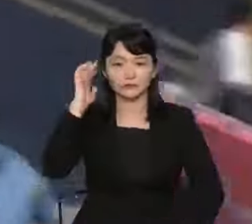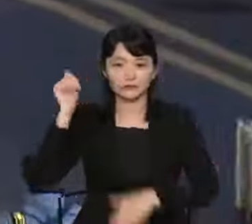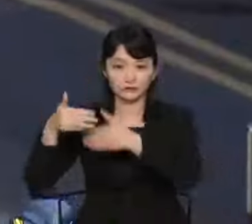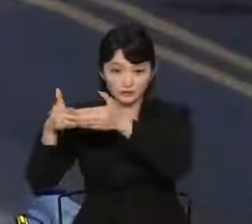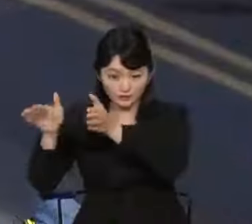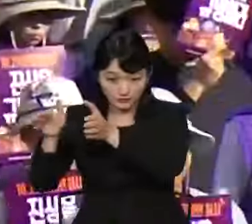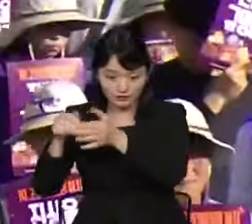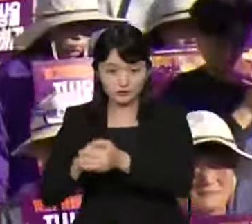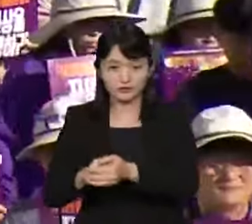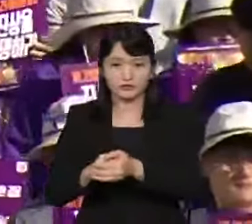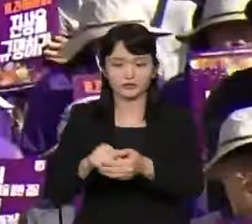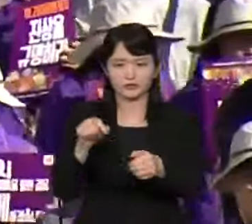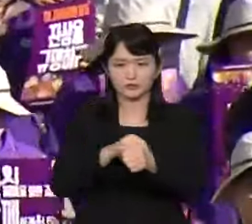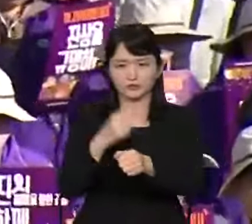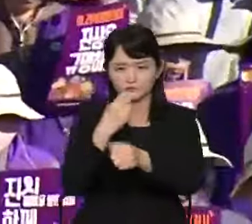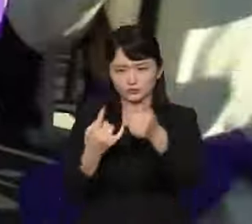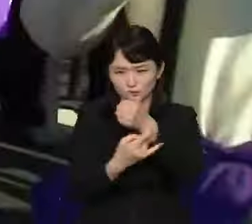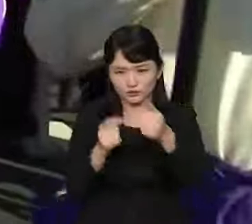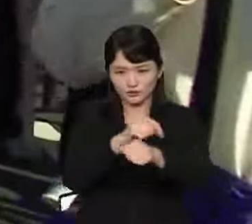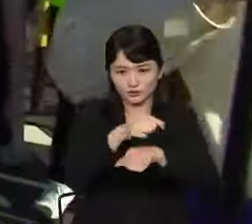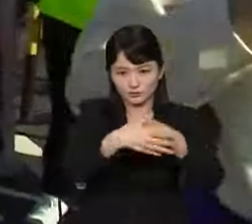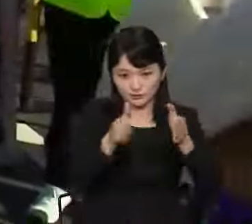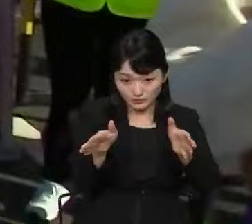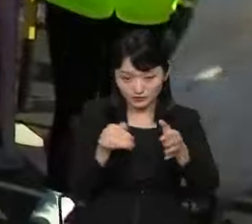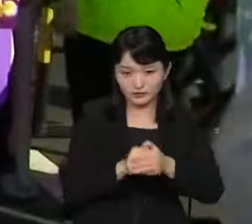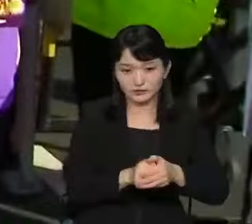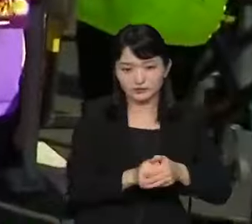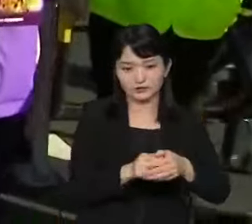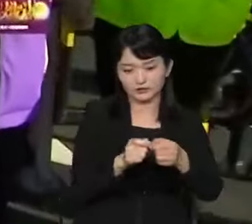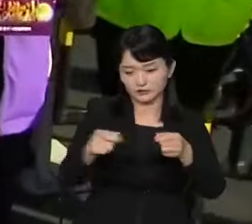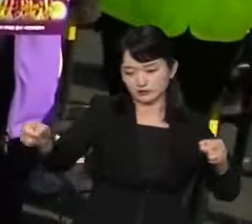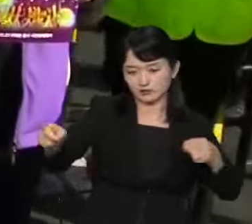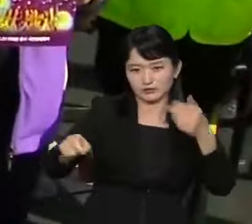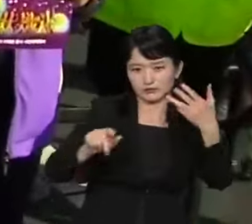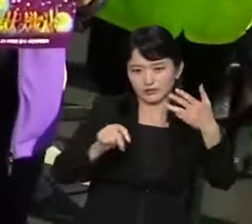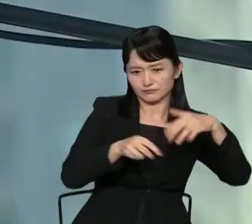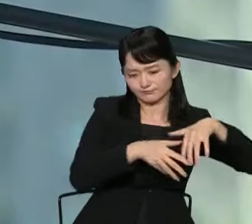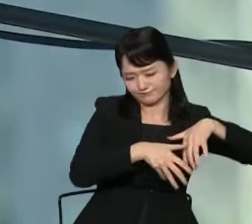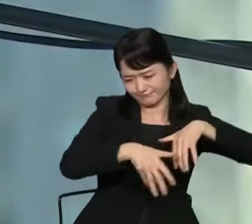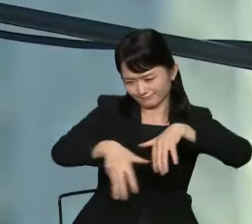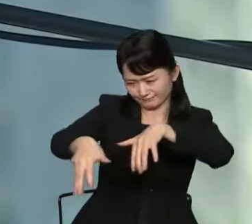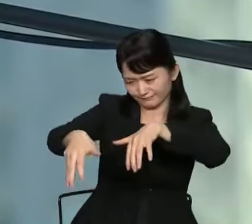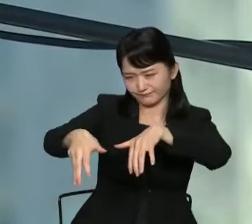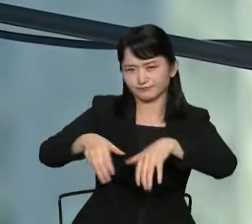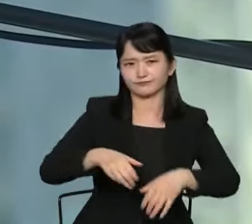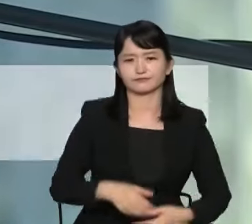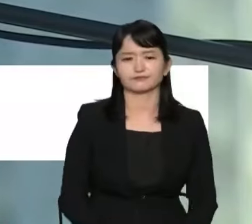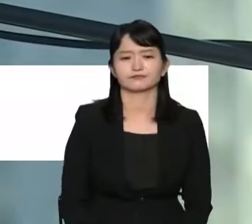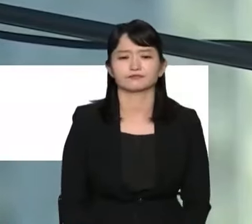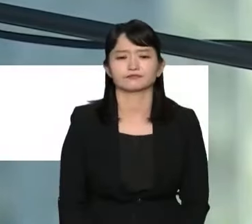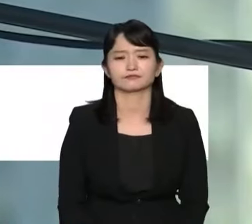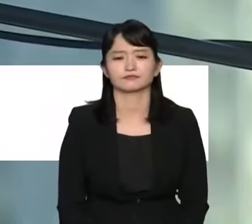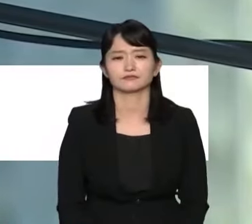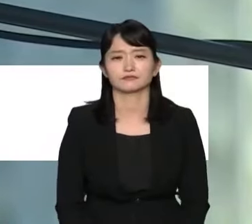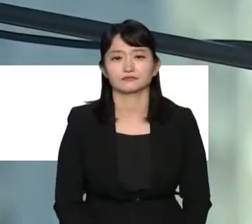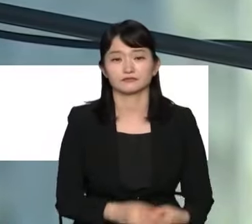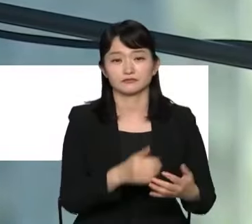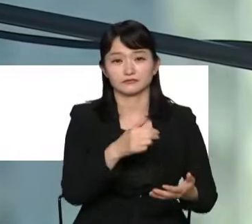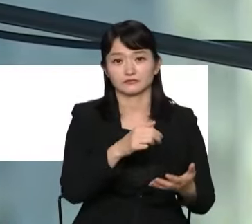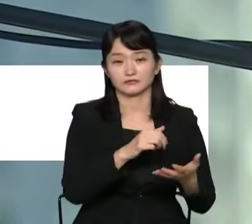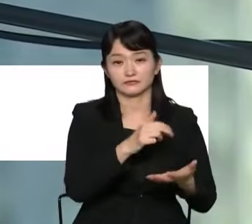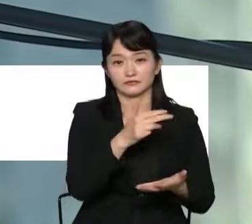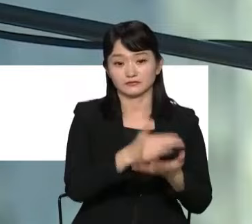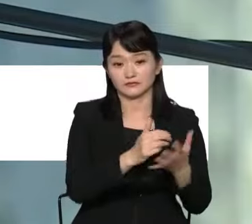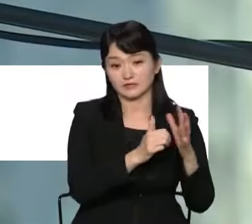참사 특조위 사무실을 거쳐 서울광장까지 약 8km를 행진했습니다. 참사의 본질이